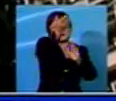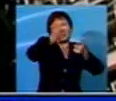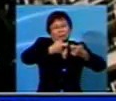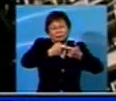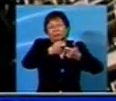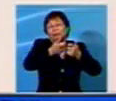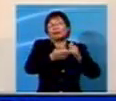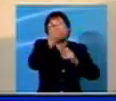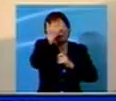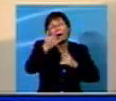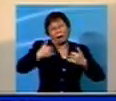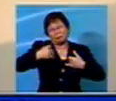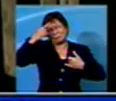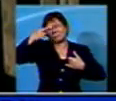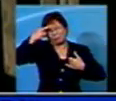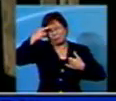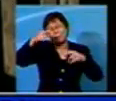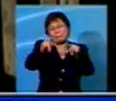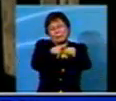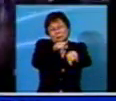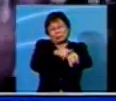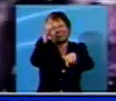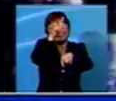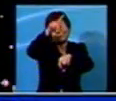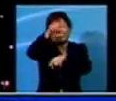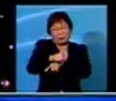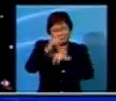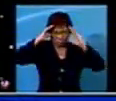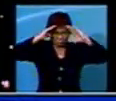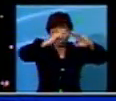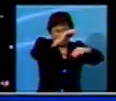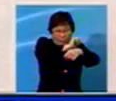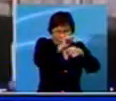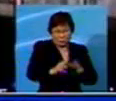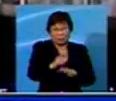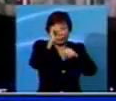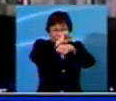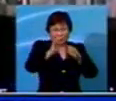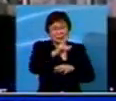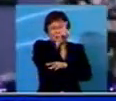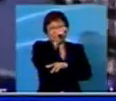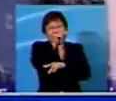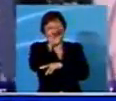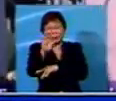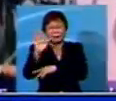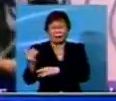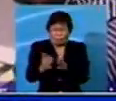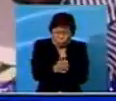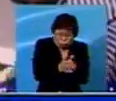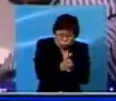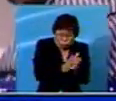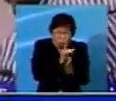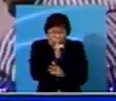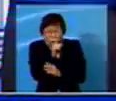organization justifikasinya pada masa sama Kerajaan perlu mengambil berat terhadap kakitangan tenaga nasional berhad tnb yang bertungkuslumus